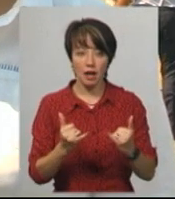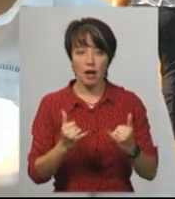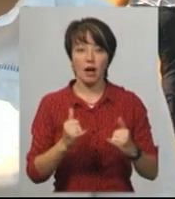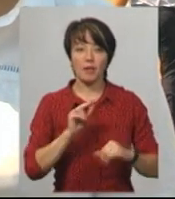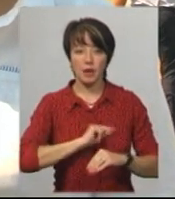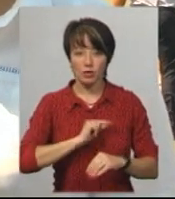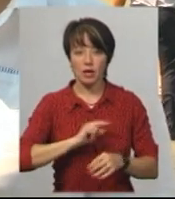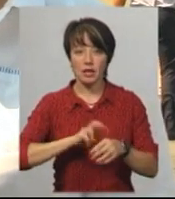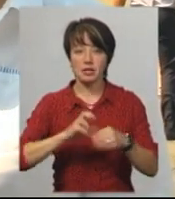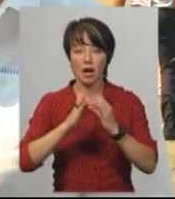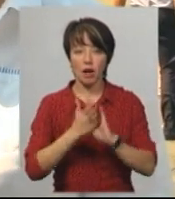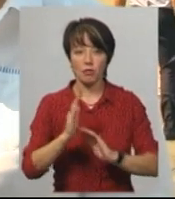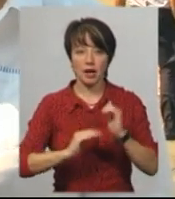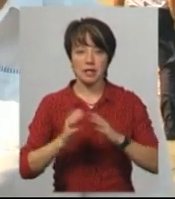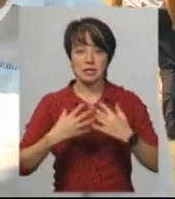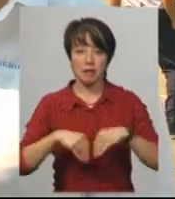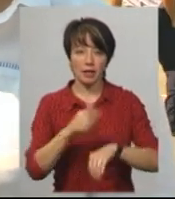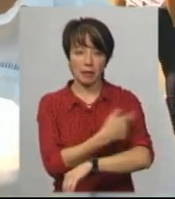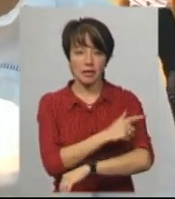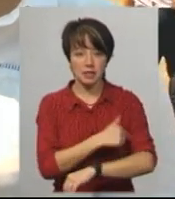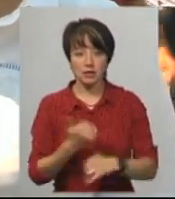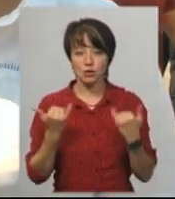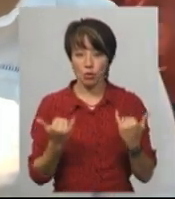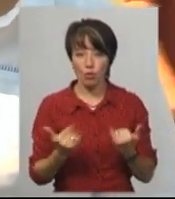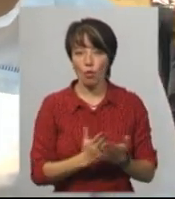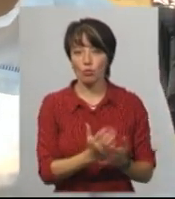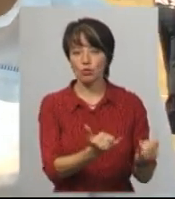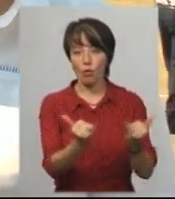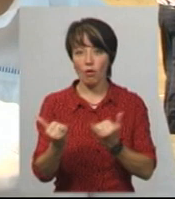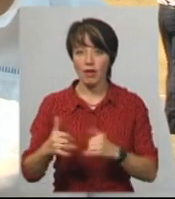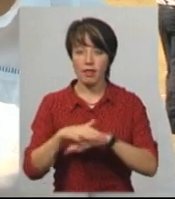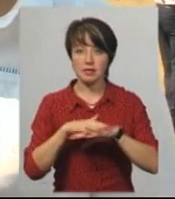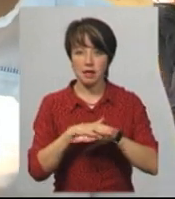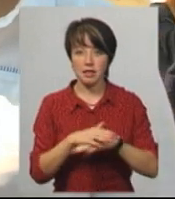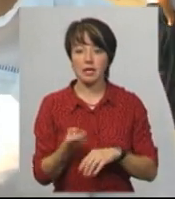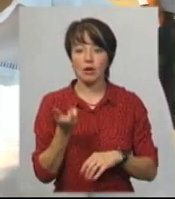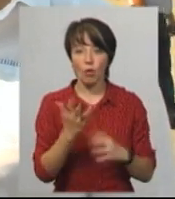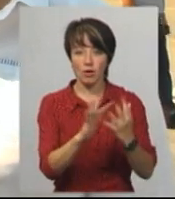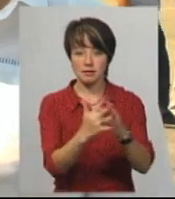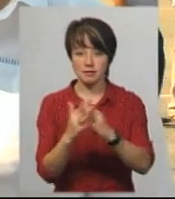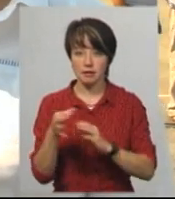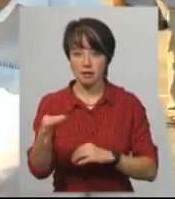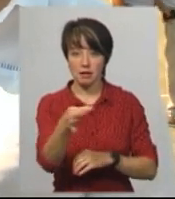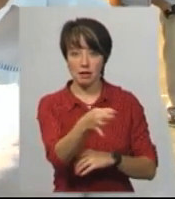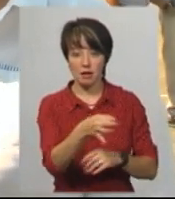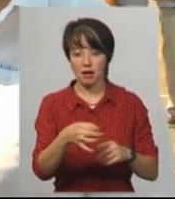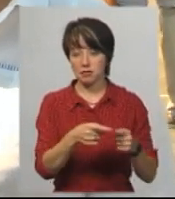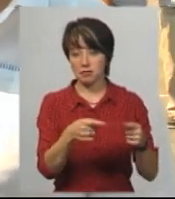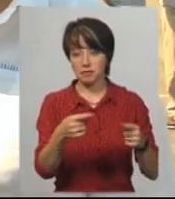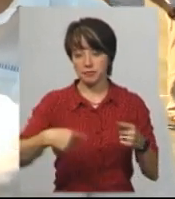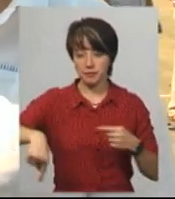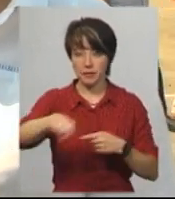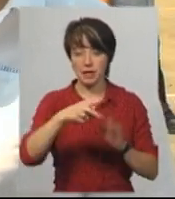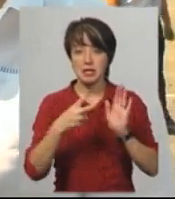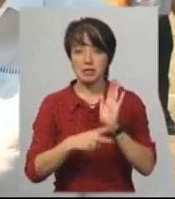практикуючого лікаря загальної практики сімейної медицини, які сьогодні обслуговують населення кількох сіл в радіусі